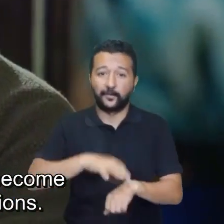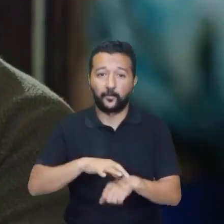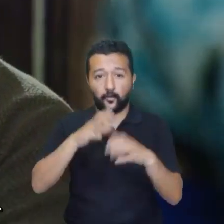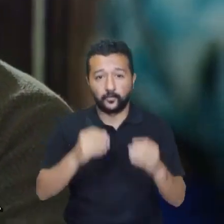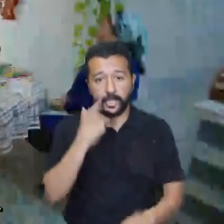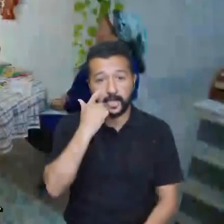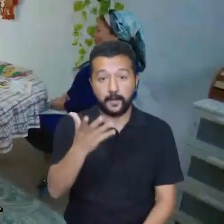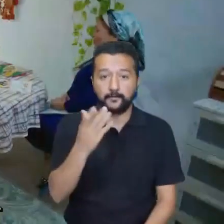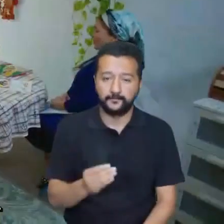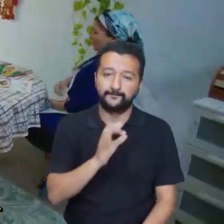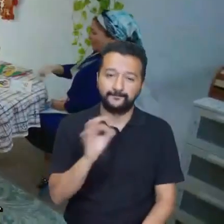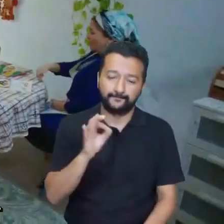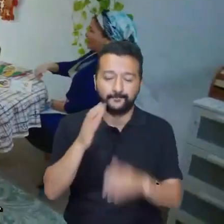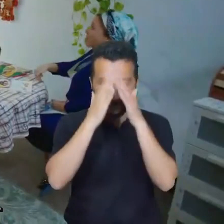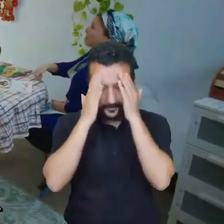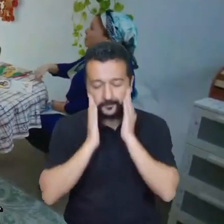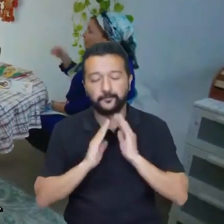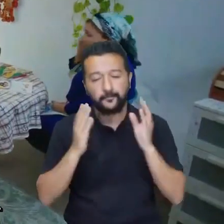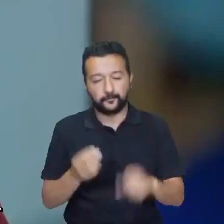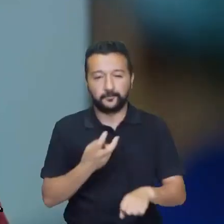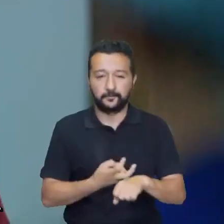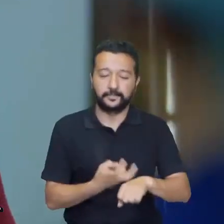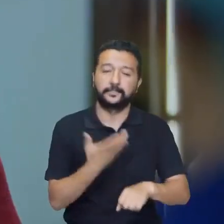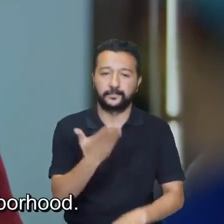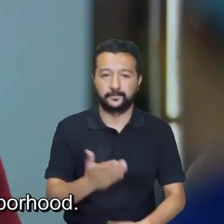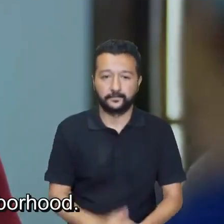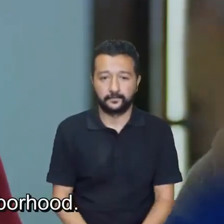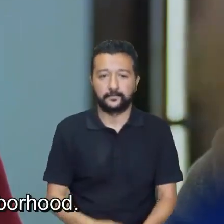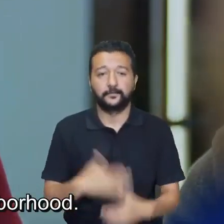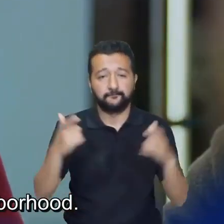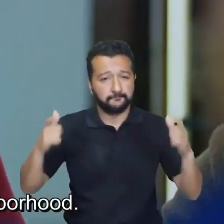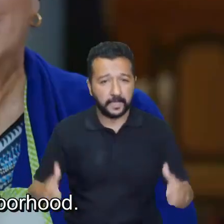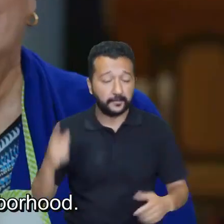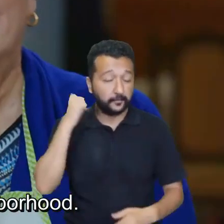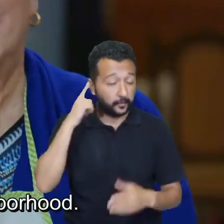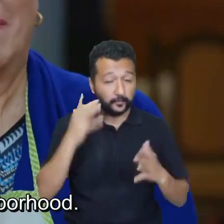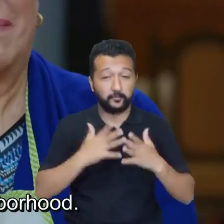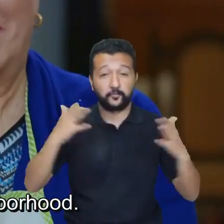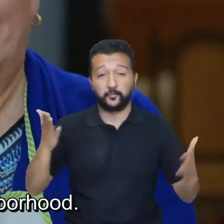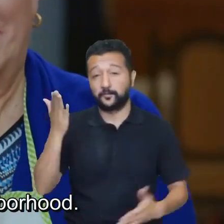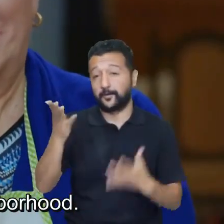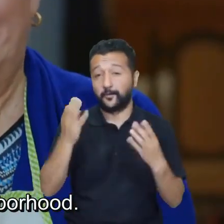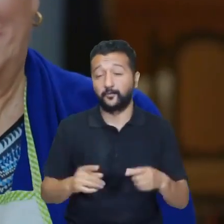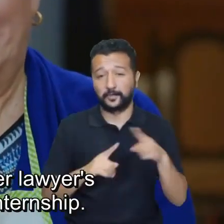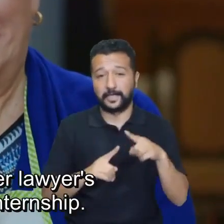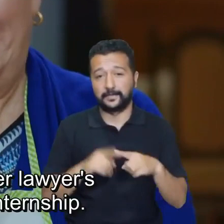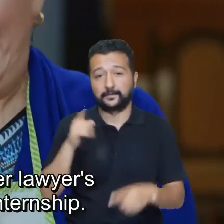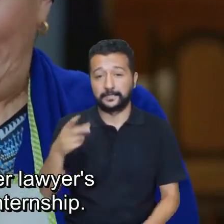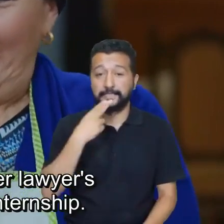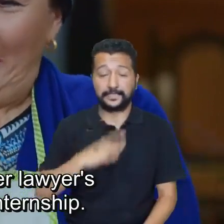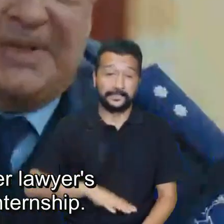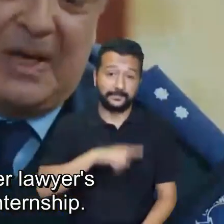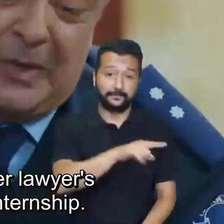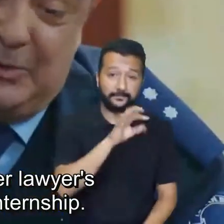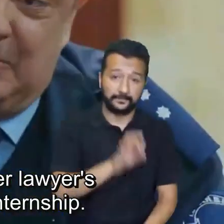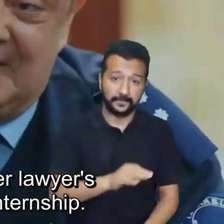hayırlı olsun. Ya şükürler olsun maşallah. Masaya vurdu. Mahallemizin medarı iftarı oldu Tarık. Kızımız da